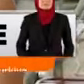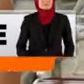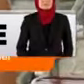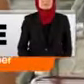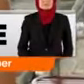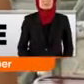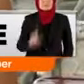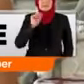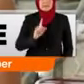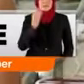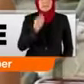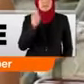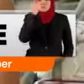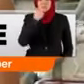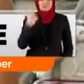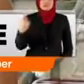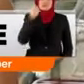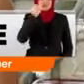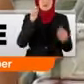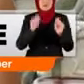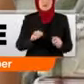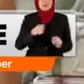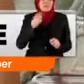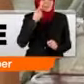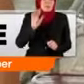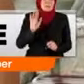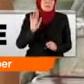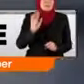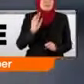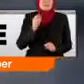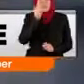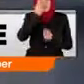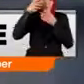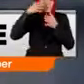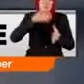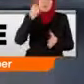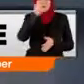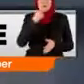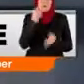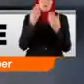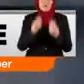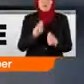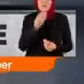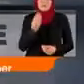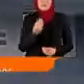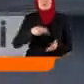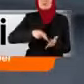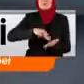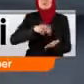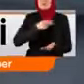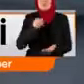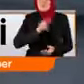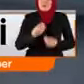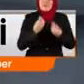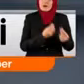Bu ilk olarak yüzüme yumruk attı görmedim Zaten ağzı burnu kan içinde kaldı genç mankenin ölümüne darp etmiş sokak